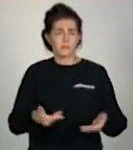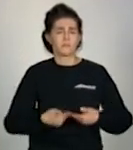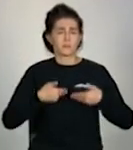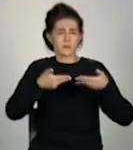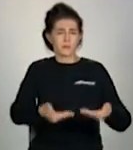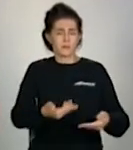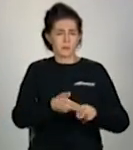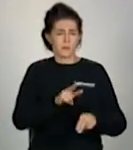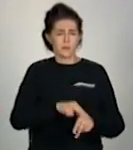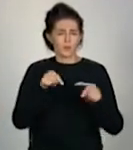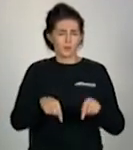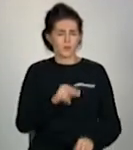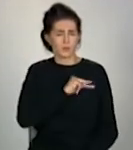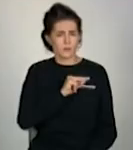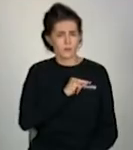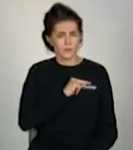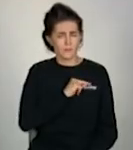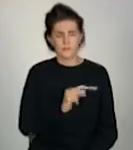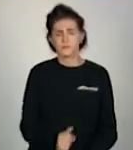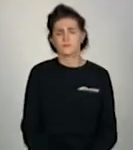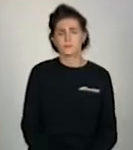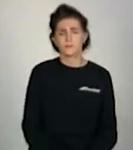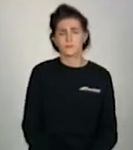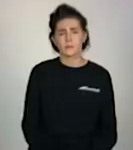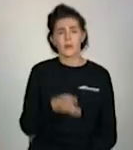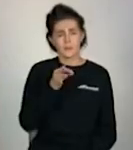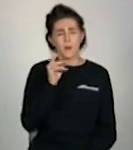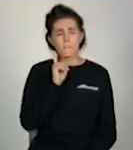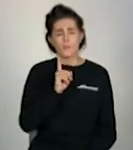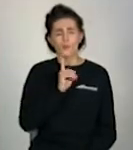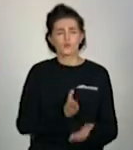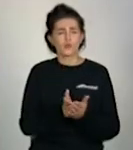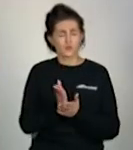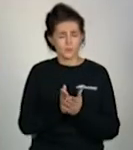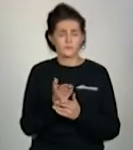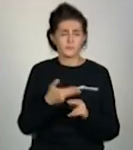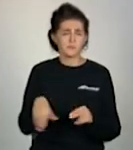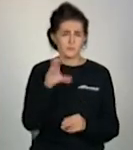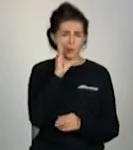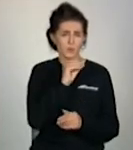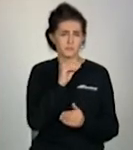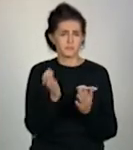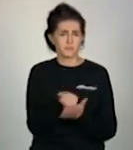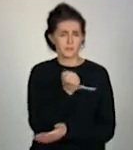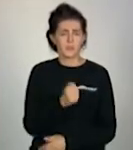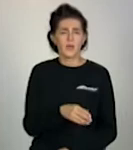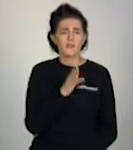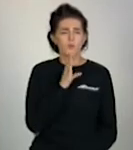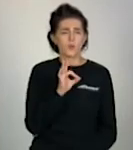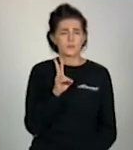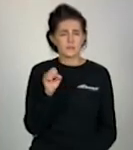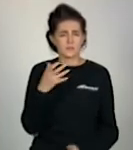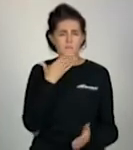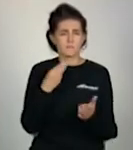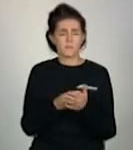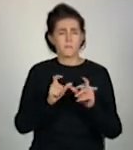на роботу, ну, спочатку на стажировку. Жінка пройшла її успішно. Пані Оксана має власну крамницю,